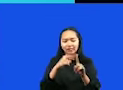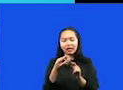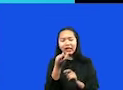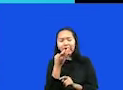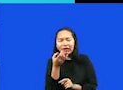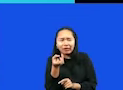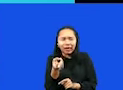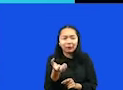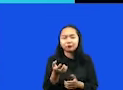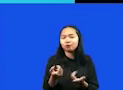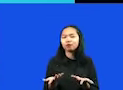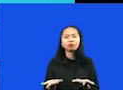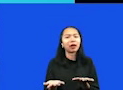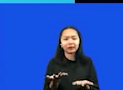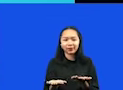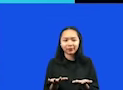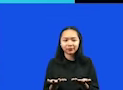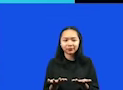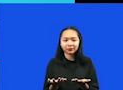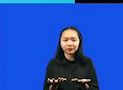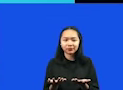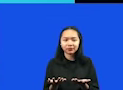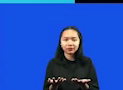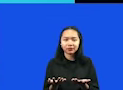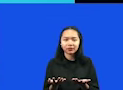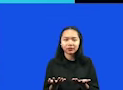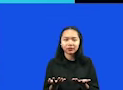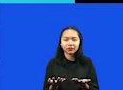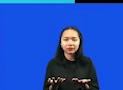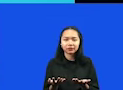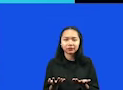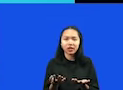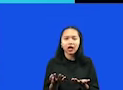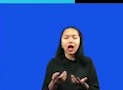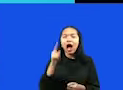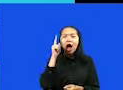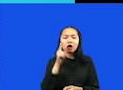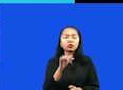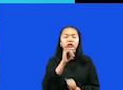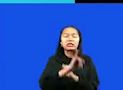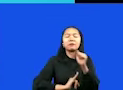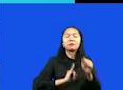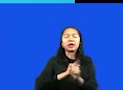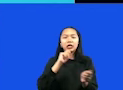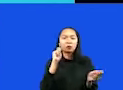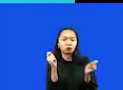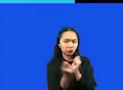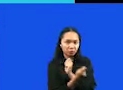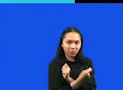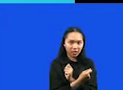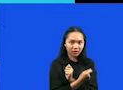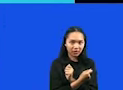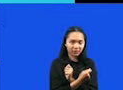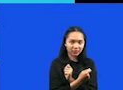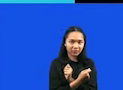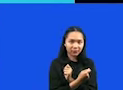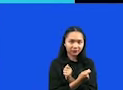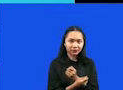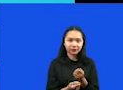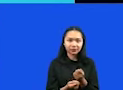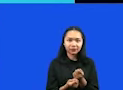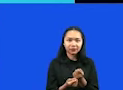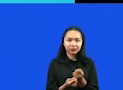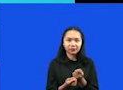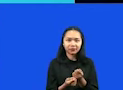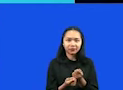dunia ini perlu perubahan mental dalam diri Imam dewan Paroki dan para umat kiranya